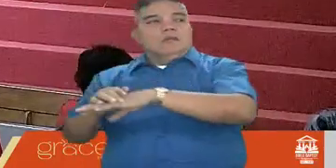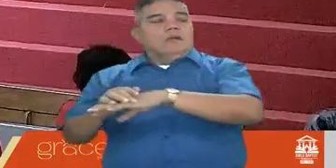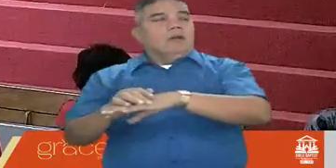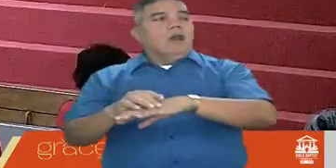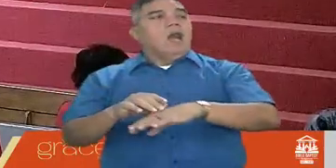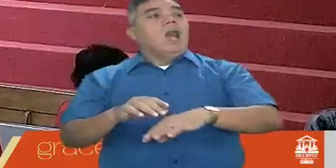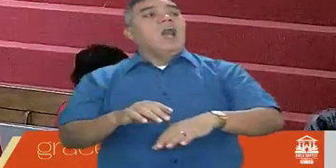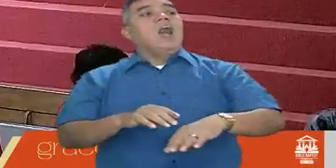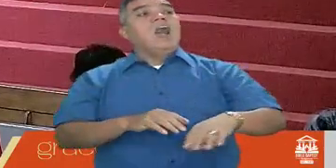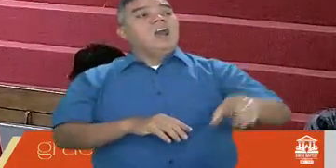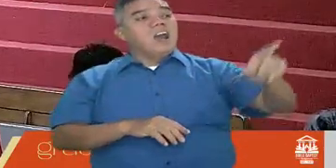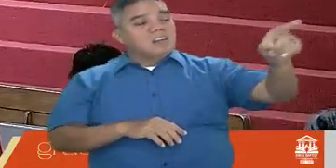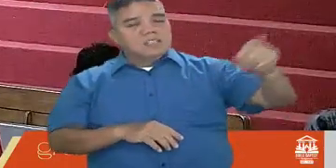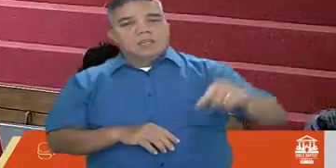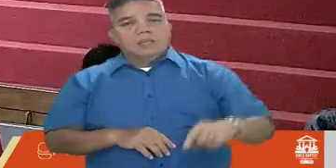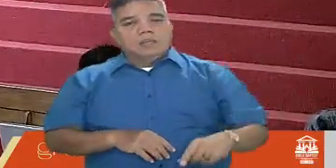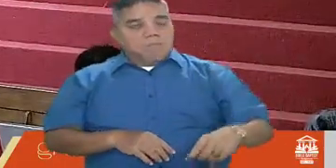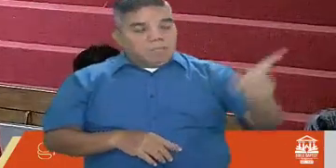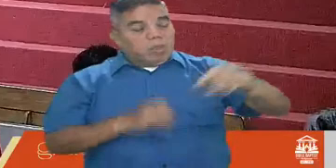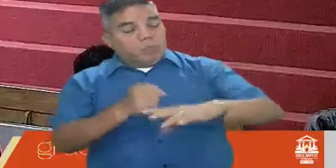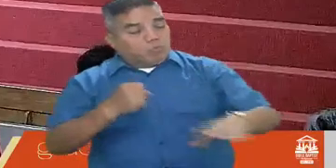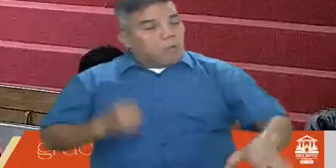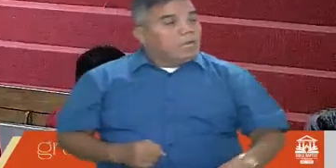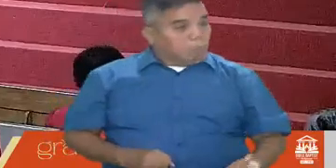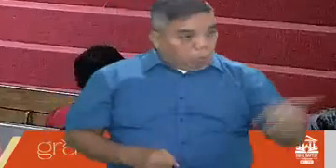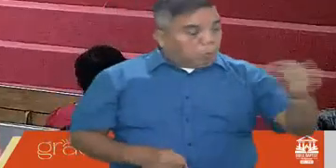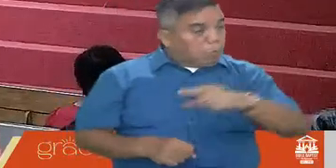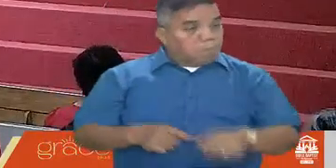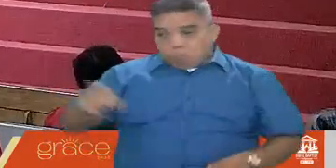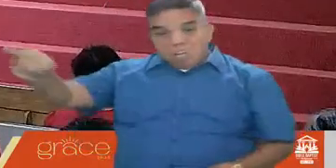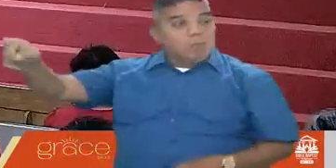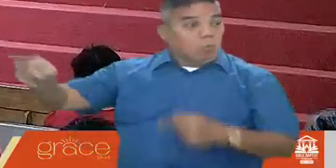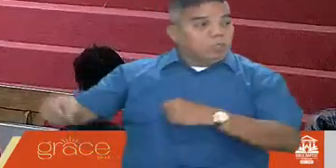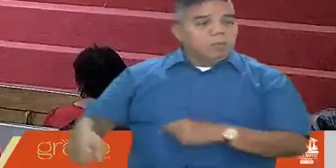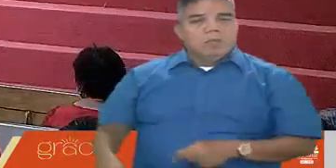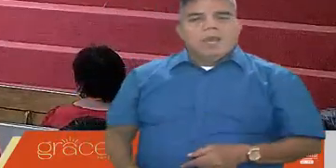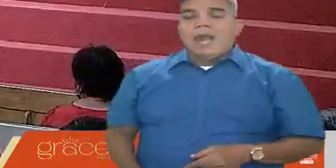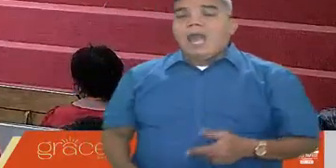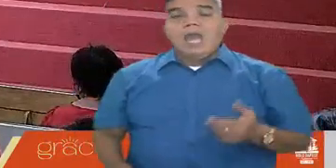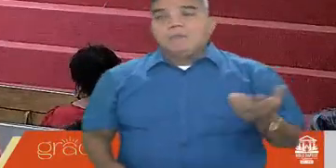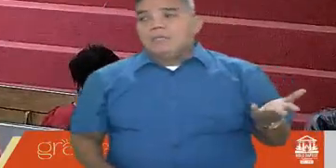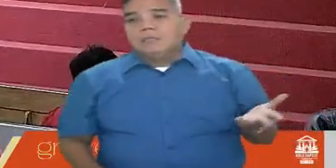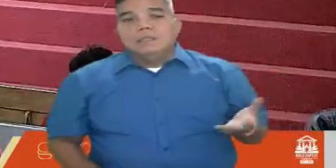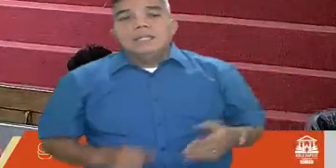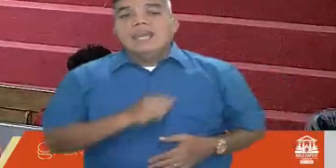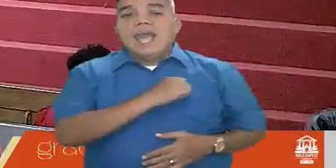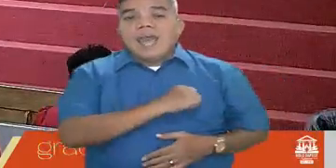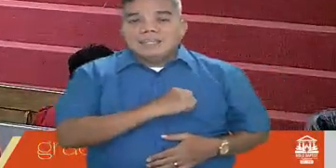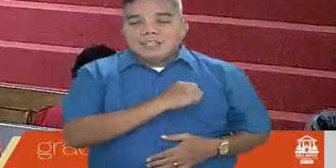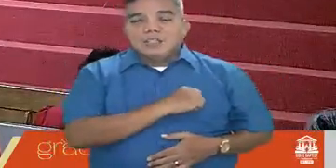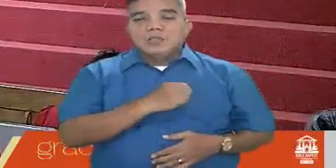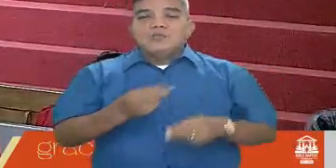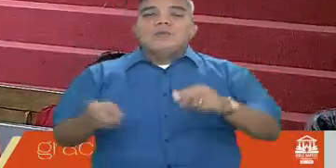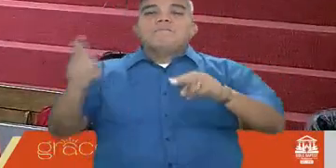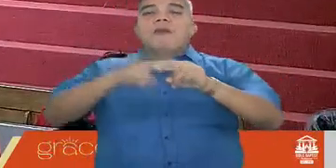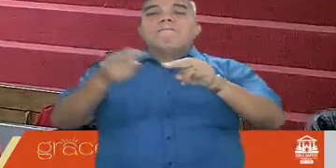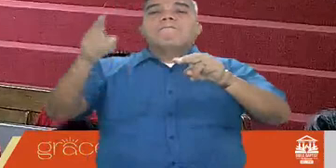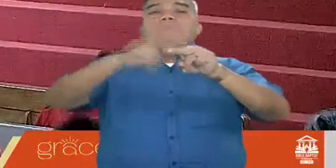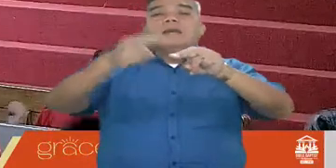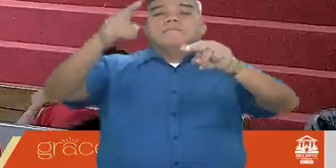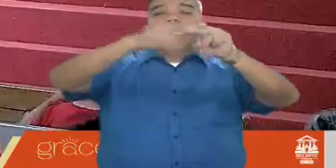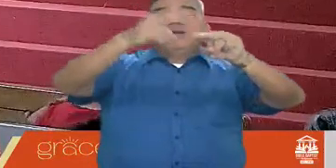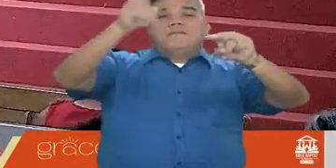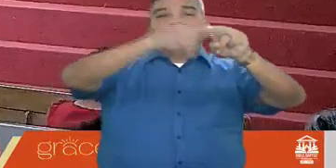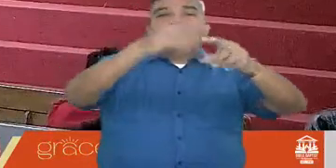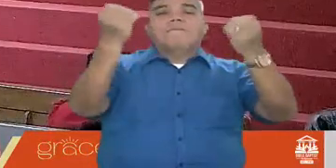nito sa, maogi na siya. May kanik, ewan niyong sukma ka. Oh, maogi na siya daan, pag ikaw ng tawanan, maldito, ginakayog. Ako pa daing na